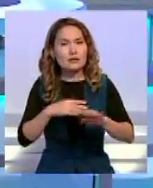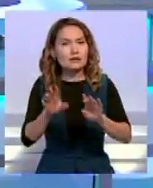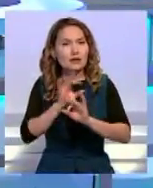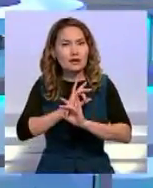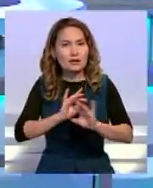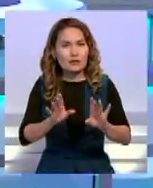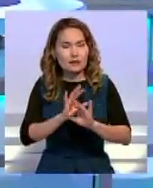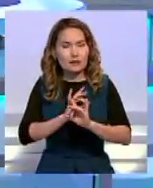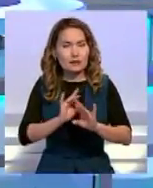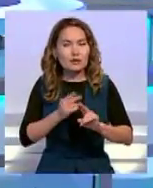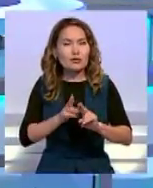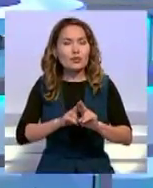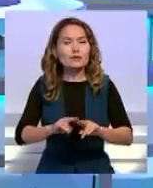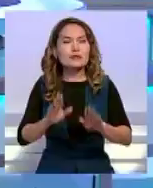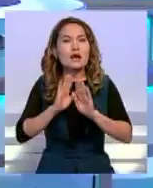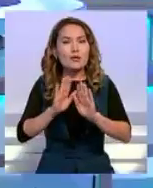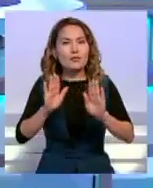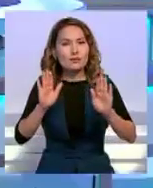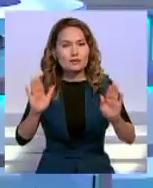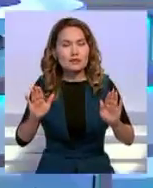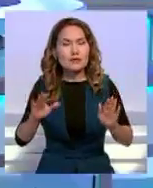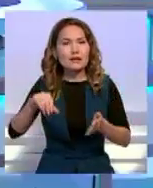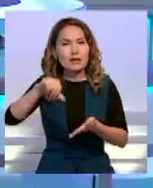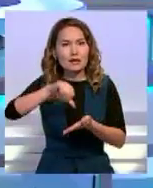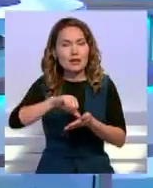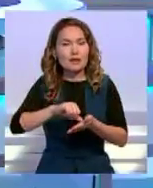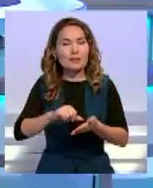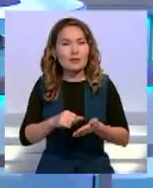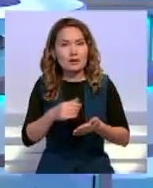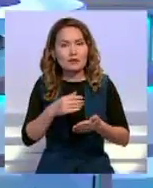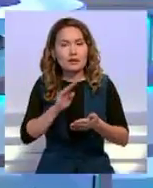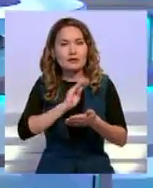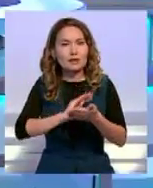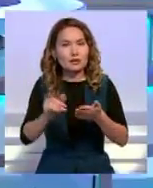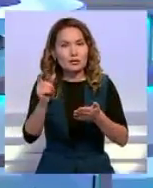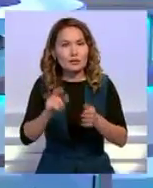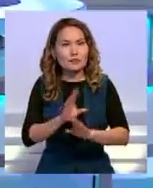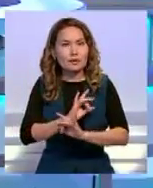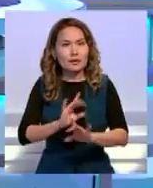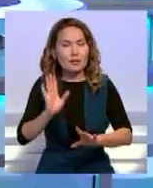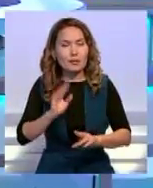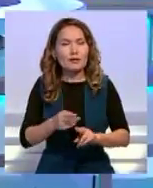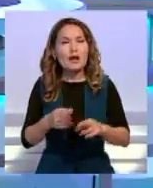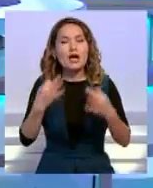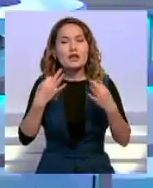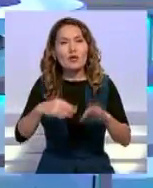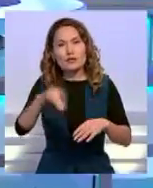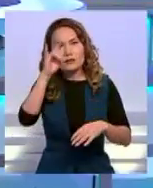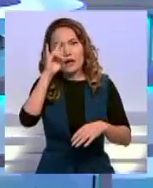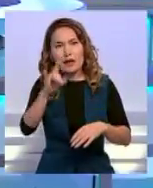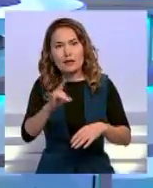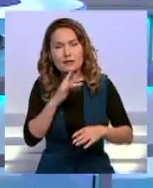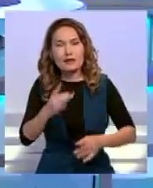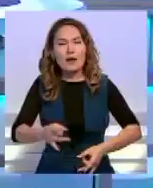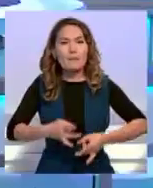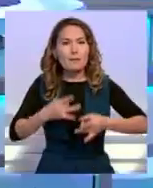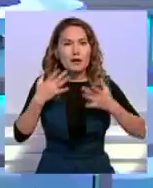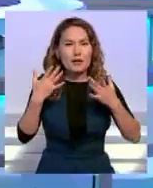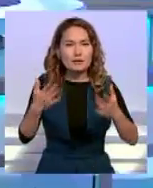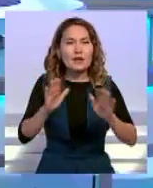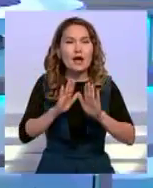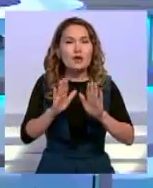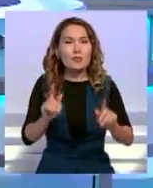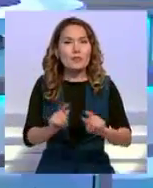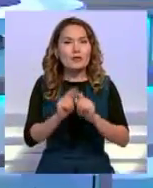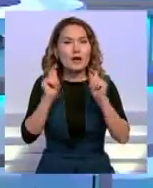тұр. Талғат, өңірдің тәуелсіздік жылдарындағы жетістіктерін өз аузыңнан естіп білсек,